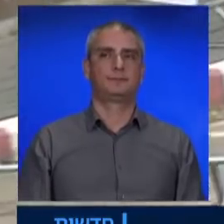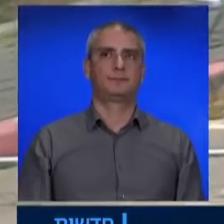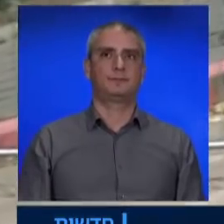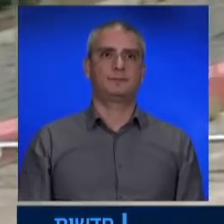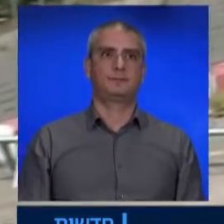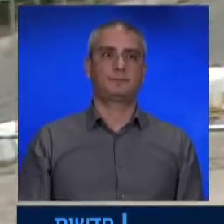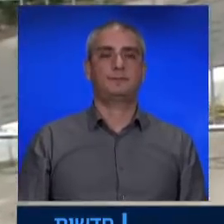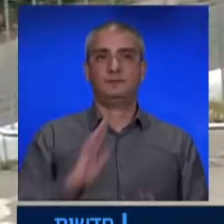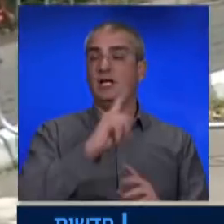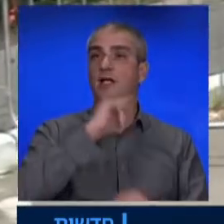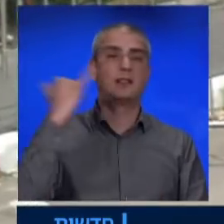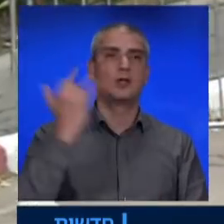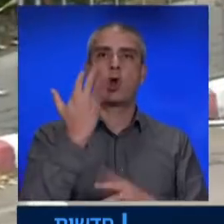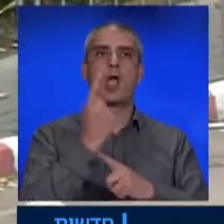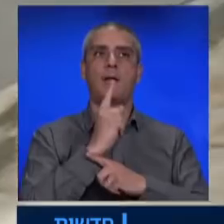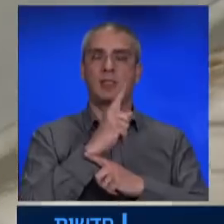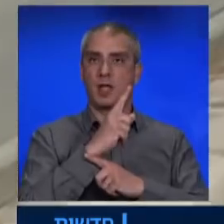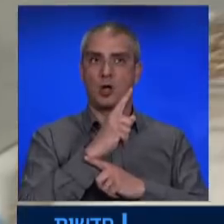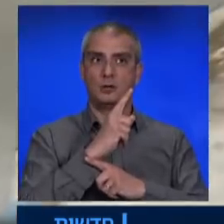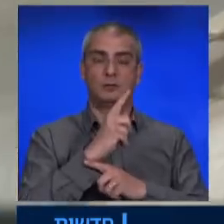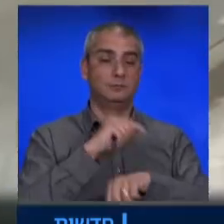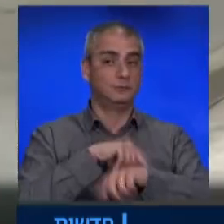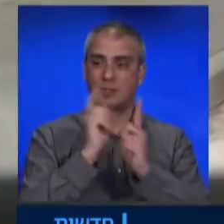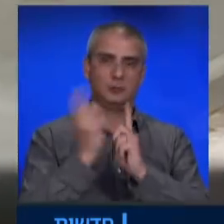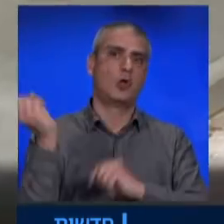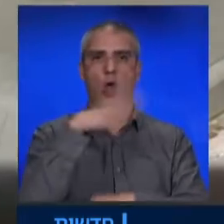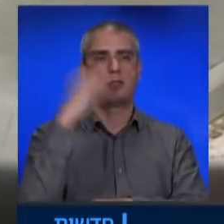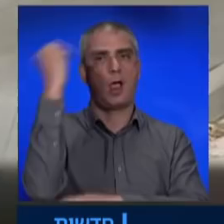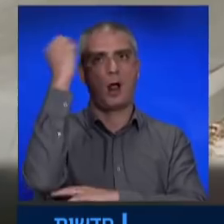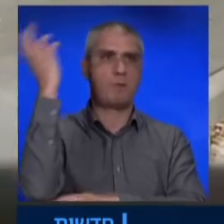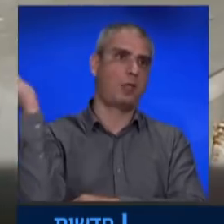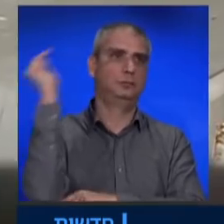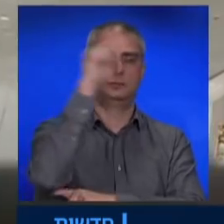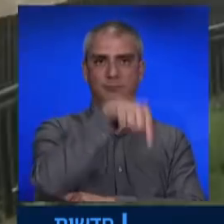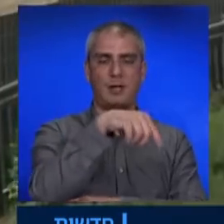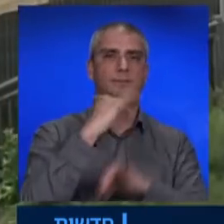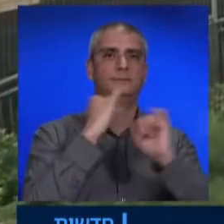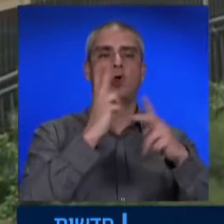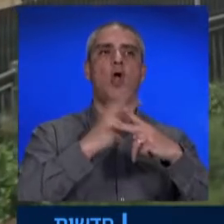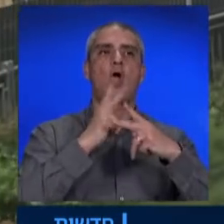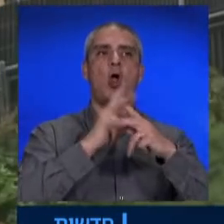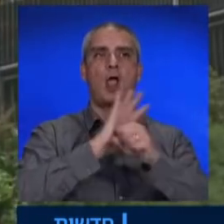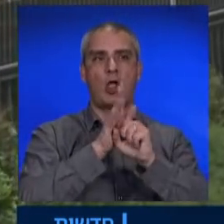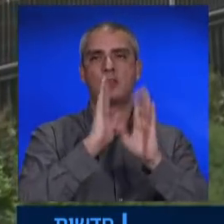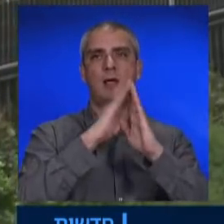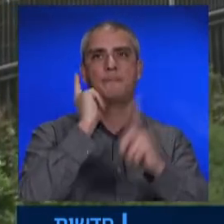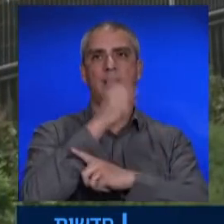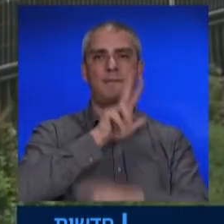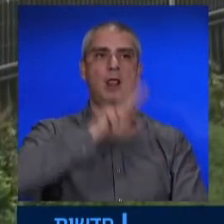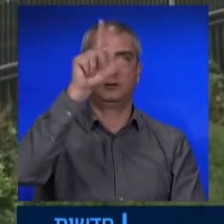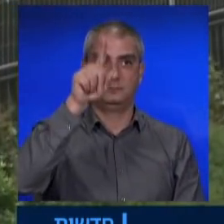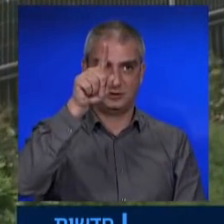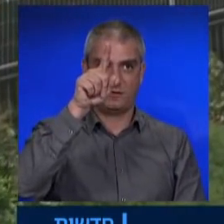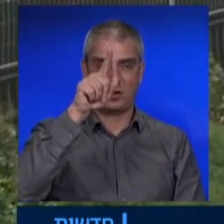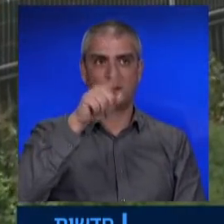ככה זה בכל כמה דקות. בהתראה קצרה, עוד ועוד אמבולנסים פורקים חולי קורונה בבתי מלון בצפון, ייעודיים